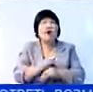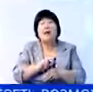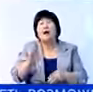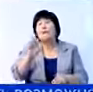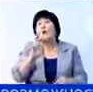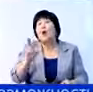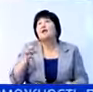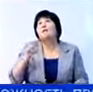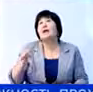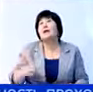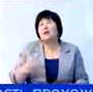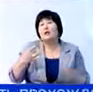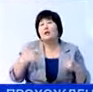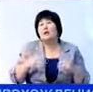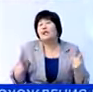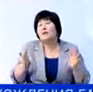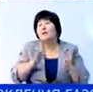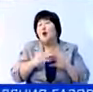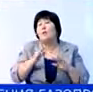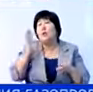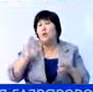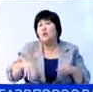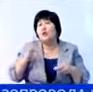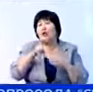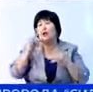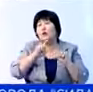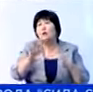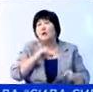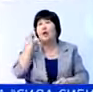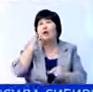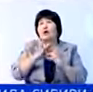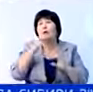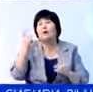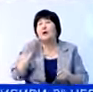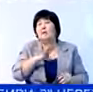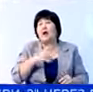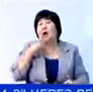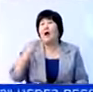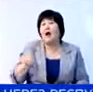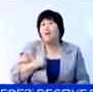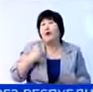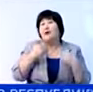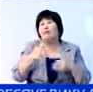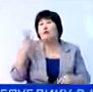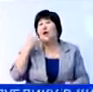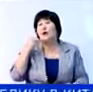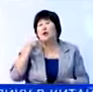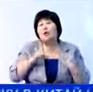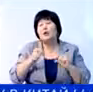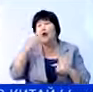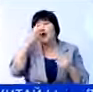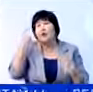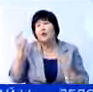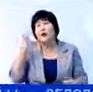Бердыбек Машбекович, родом из небольшого аула, после окончания школы был рабочим совхоза, прошел армию. Выпускник Алматинского института